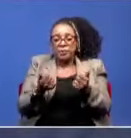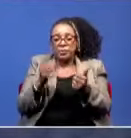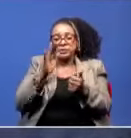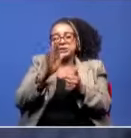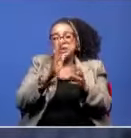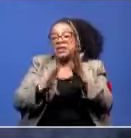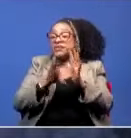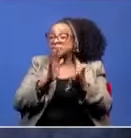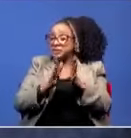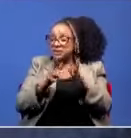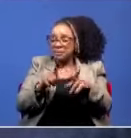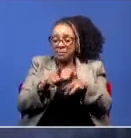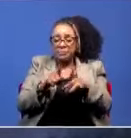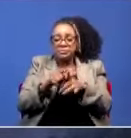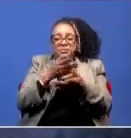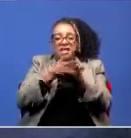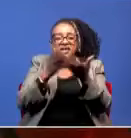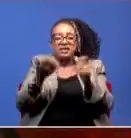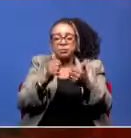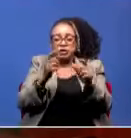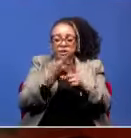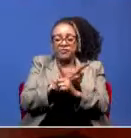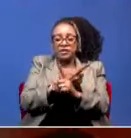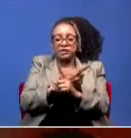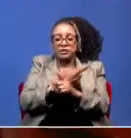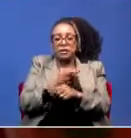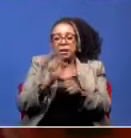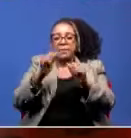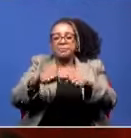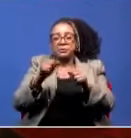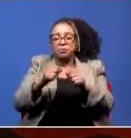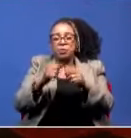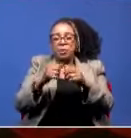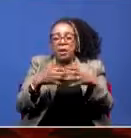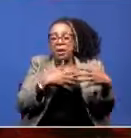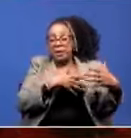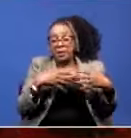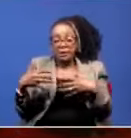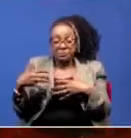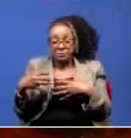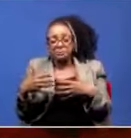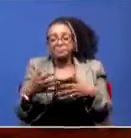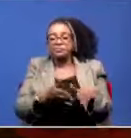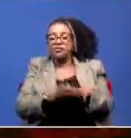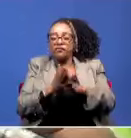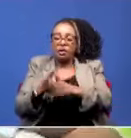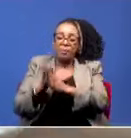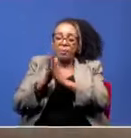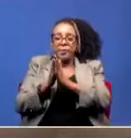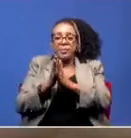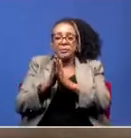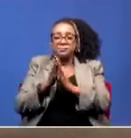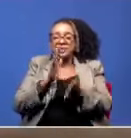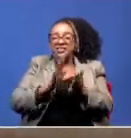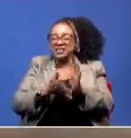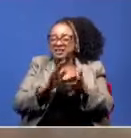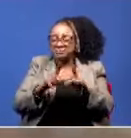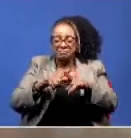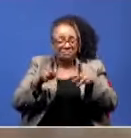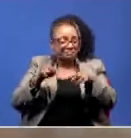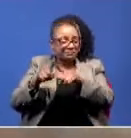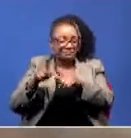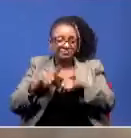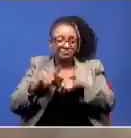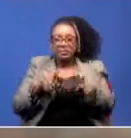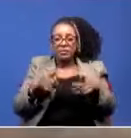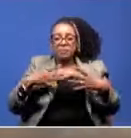our athletes. Na tena kila sport iko different. Unaweza pata rugby na volleyball na athletes is very